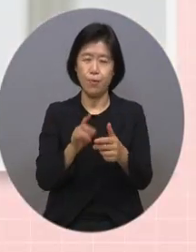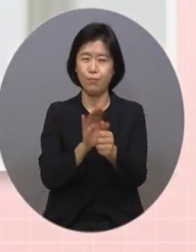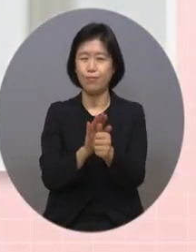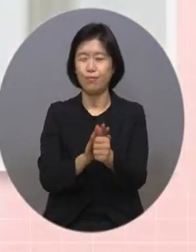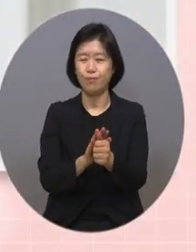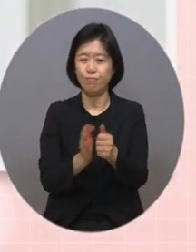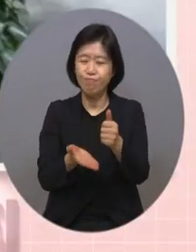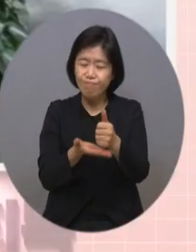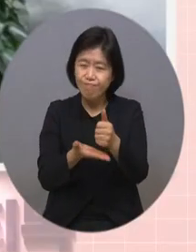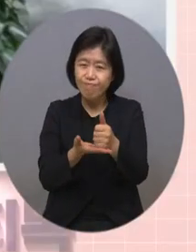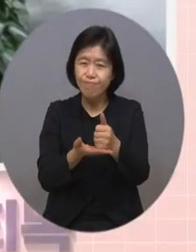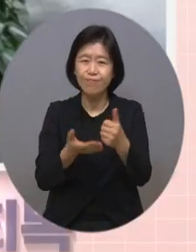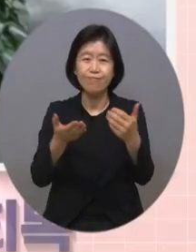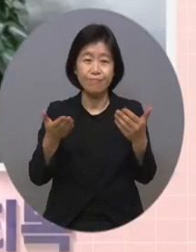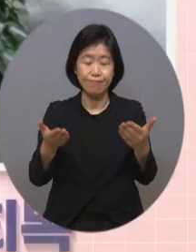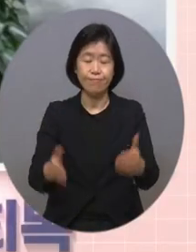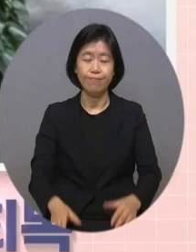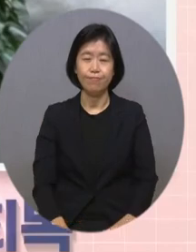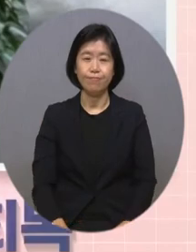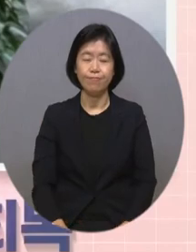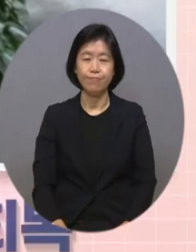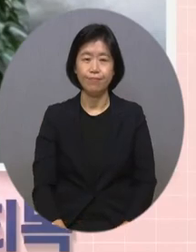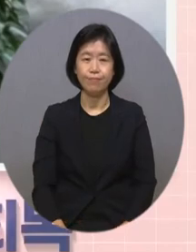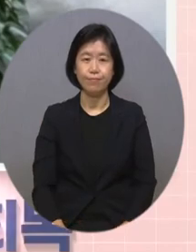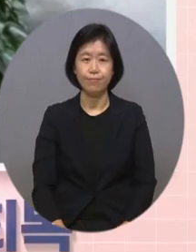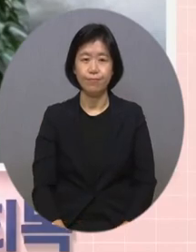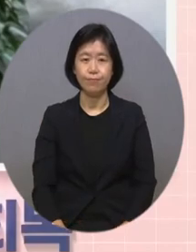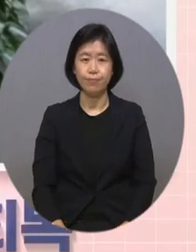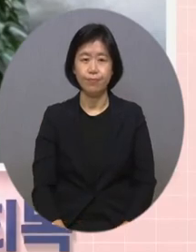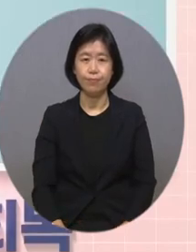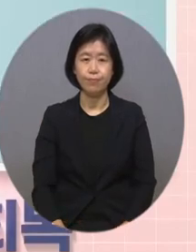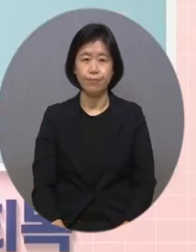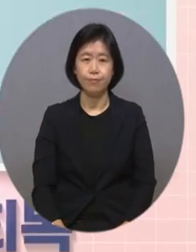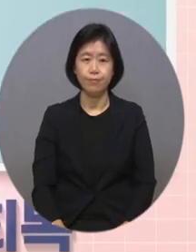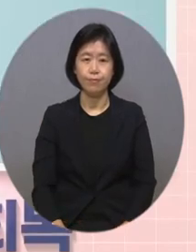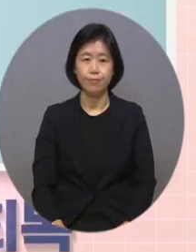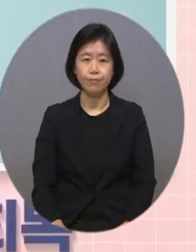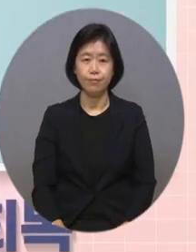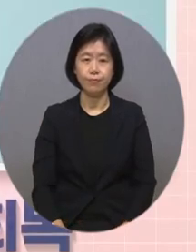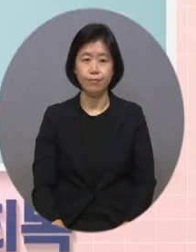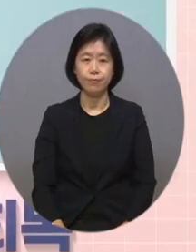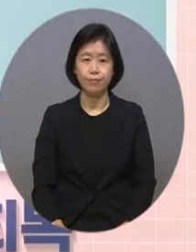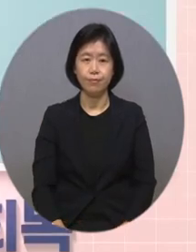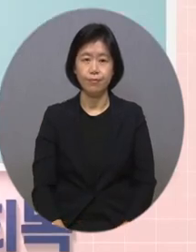종사자들에게 위로가 됐습니다. 복지TV 뉴스 이영춘입니다.